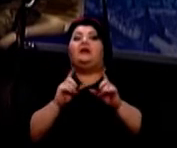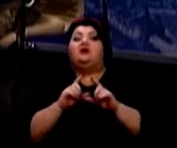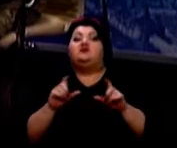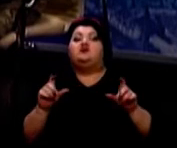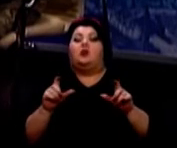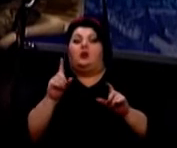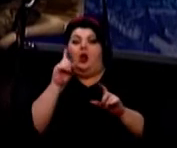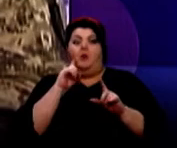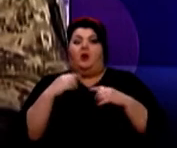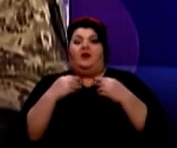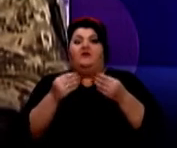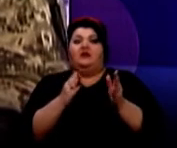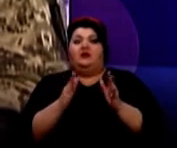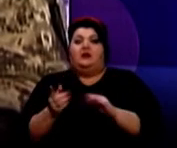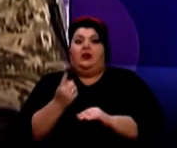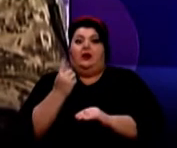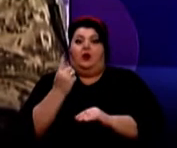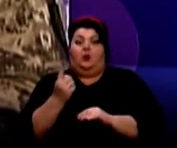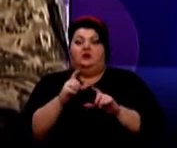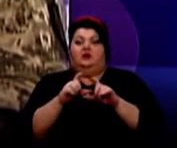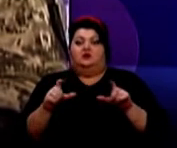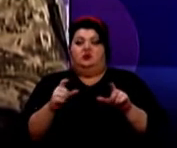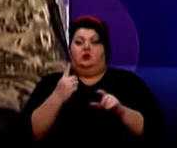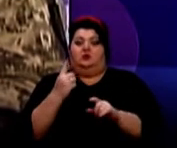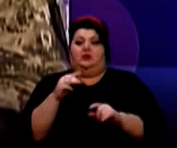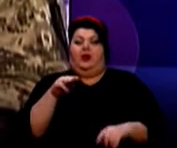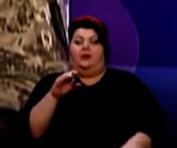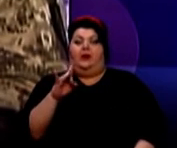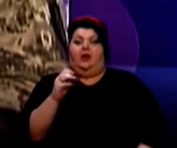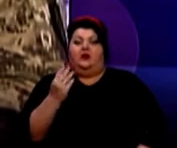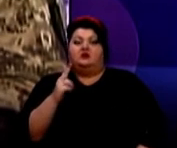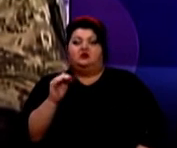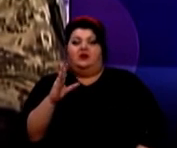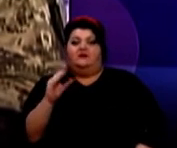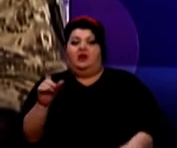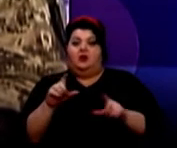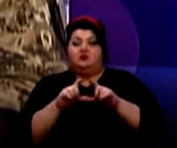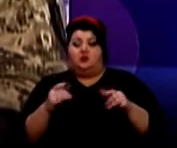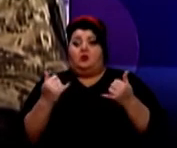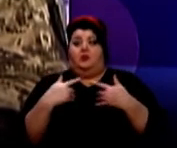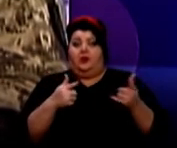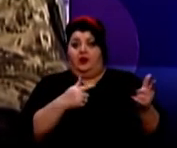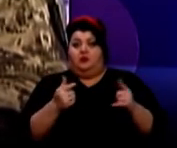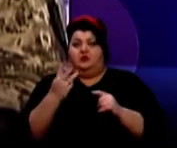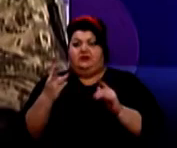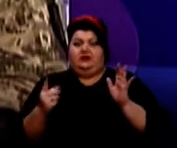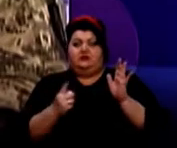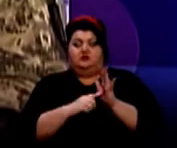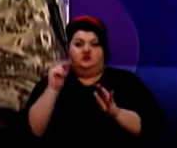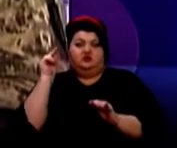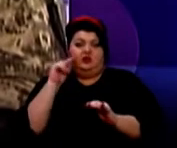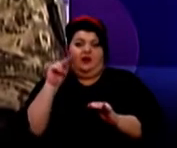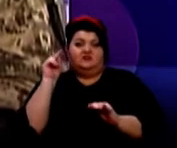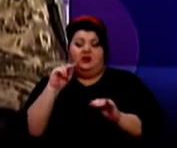видали тільки одній школі, це Полтавський район, Терешківська. Зараз ми готові видати 36 навчальних закладів,